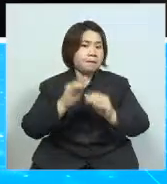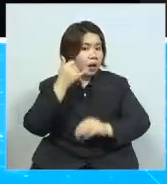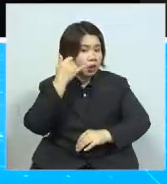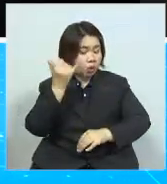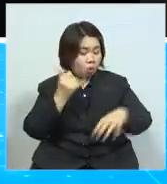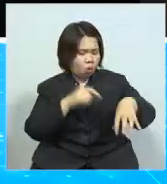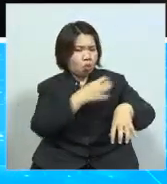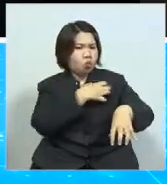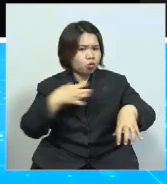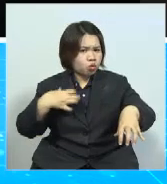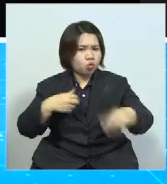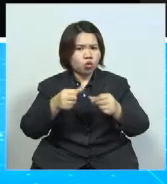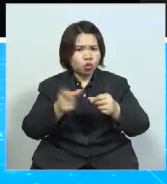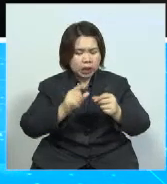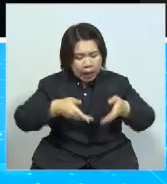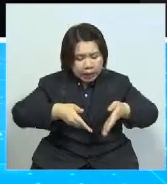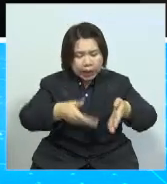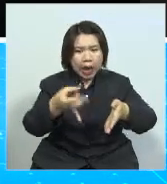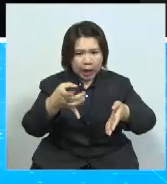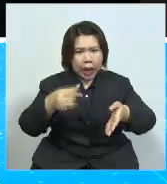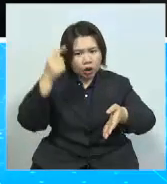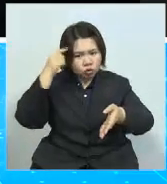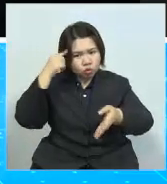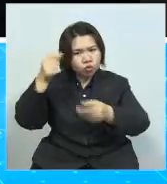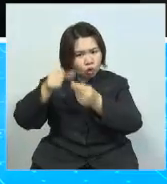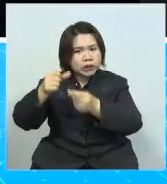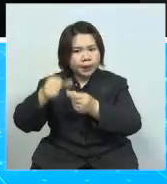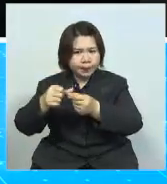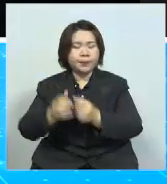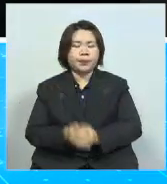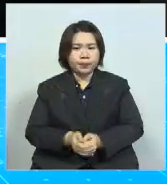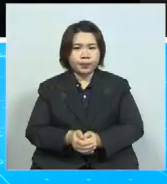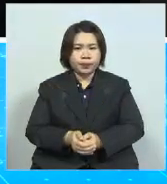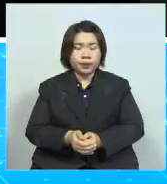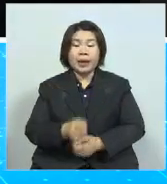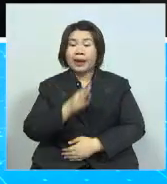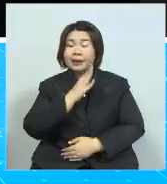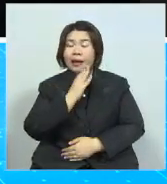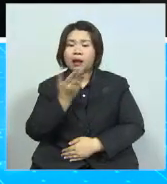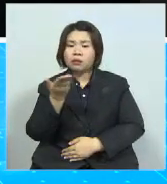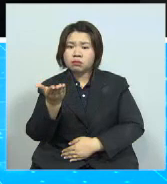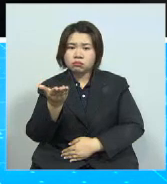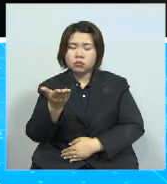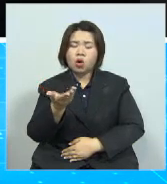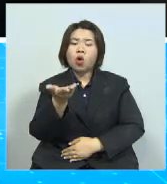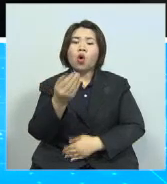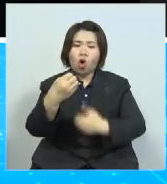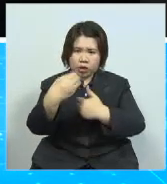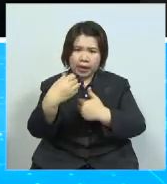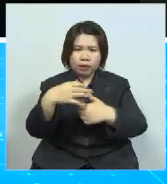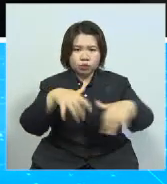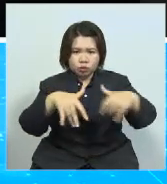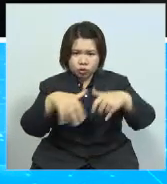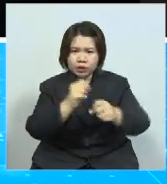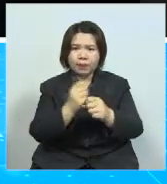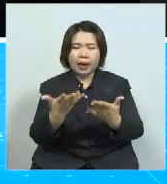านที่ตั้งอยู่ของสถานทูตสถานกงสุลในพื้นที่ที่เราจะไปนะคะท่านรัฐมนตรีถ้าจะแนะนำประชาชนที่จะเดินทางไปต่างประเทศนะคะ